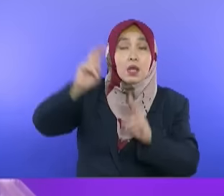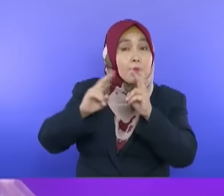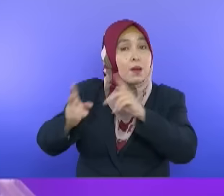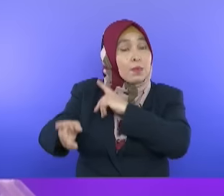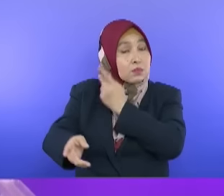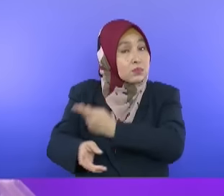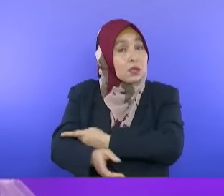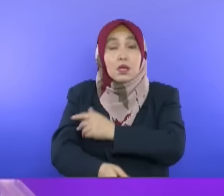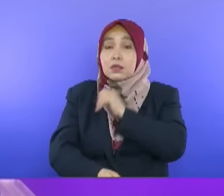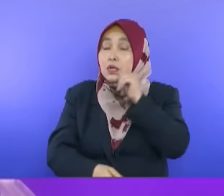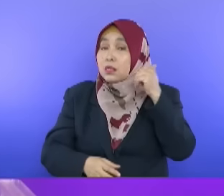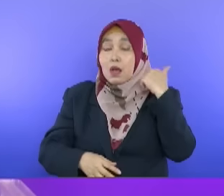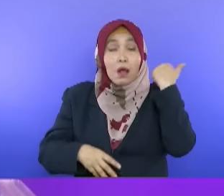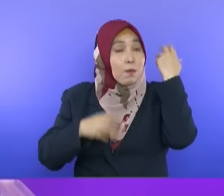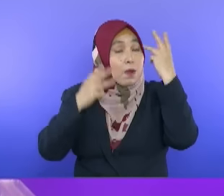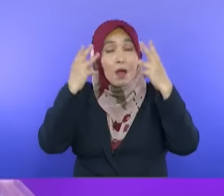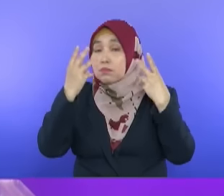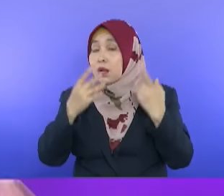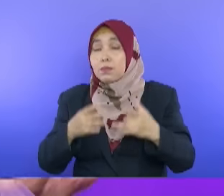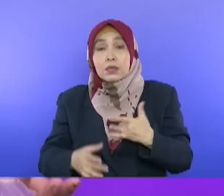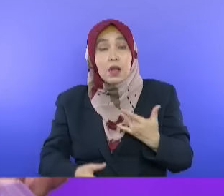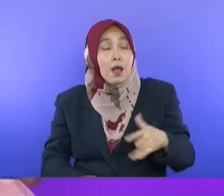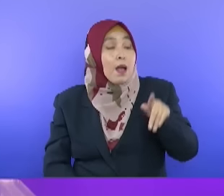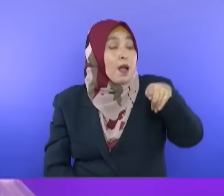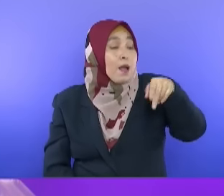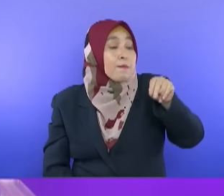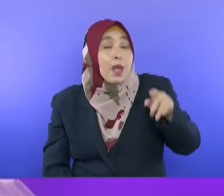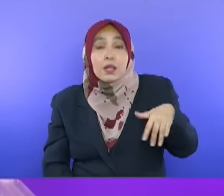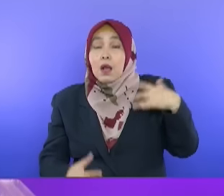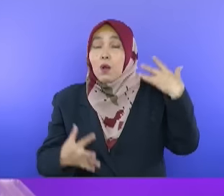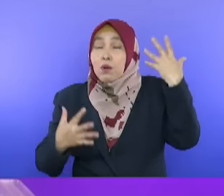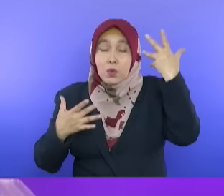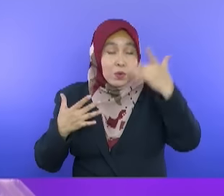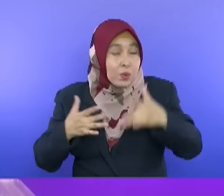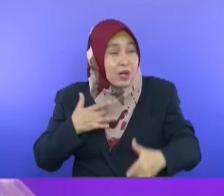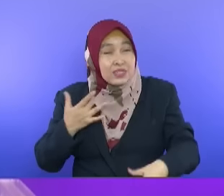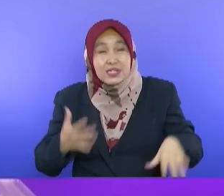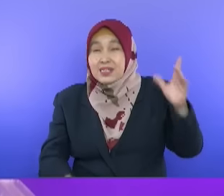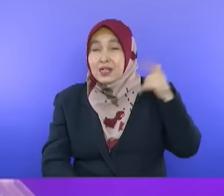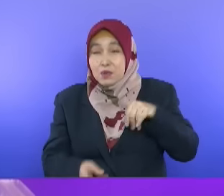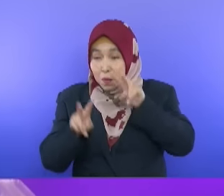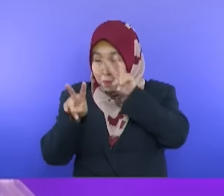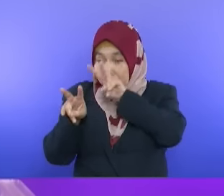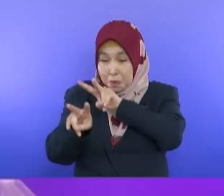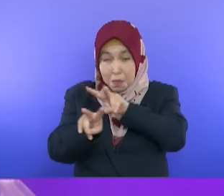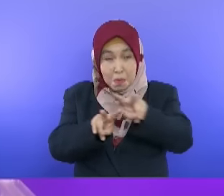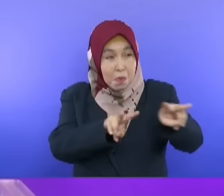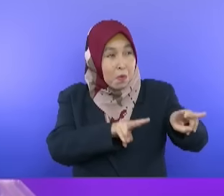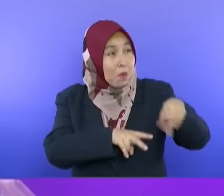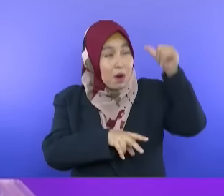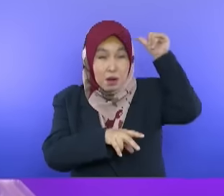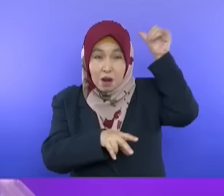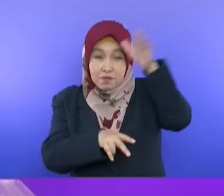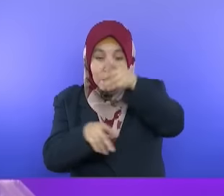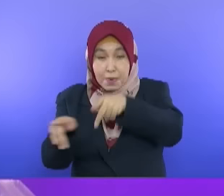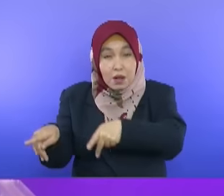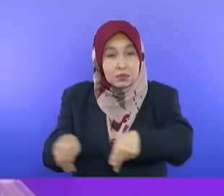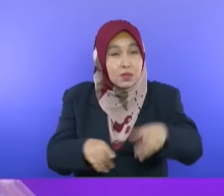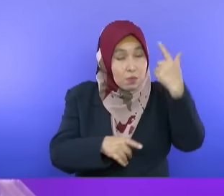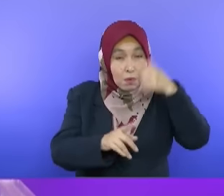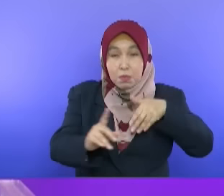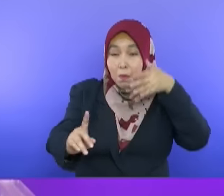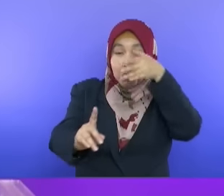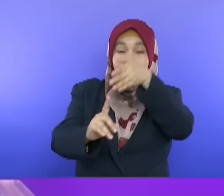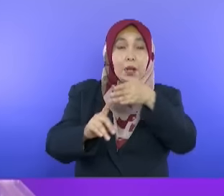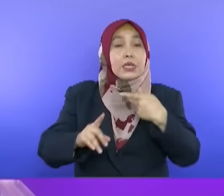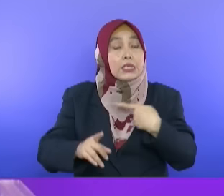trauma dia tidak rasa Penik misalnya kalau tidak semacam ini oleh orang-orang kafir sedang merancang untuk menyerang